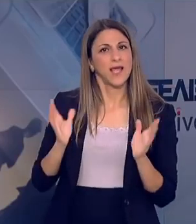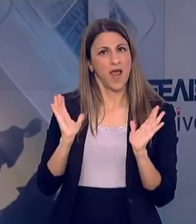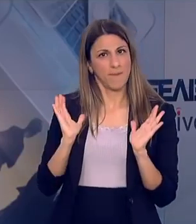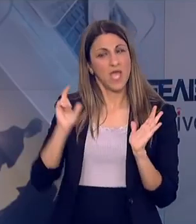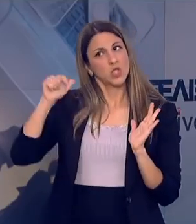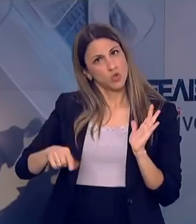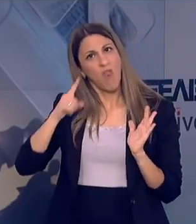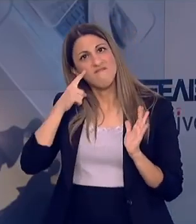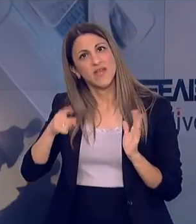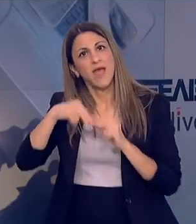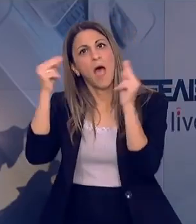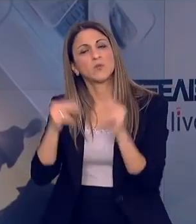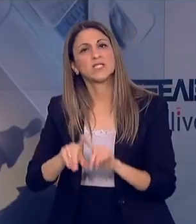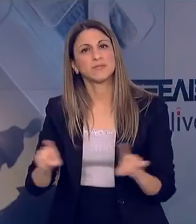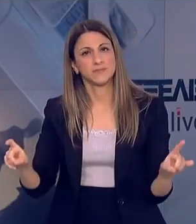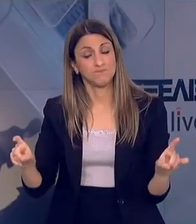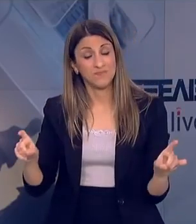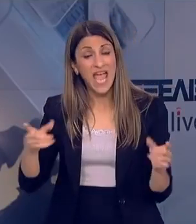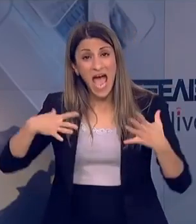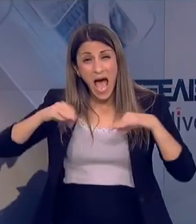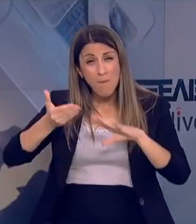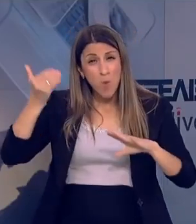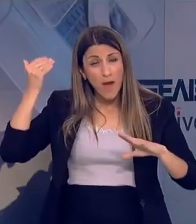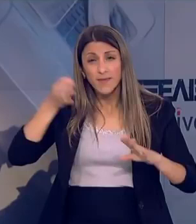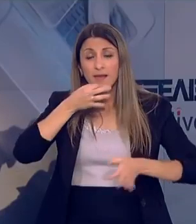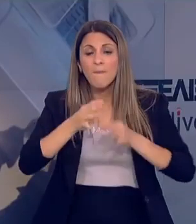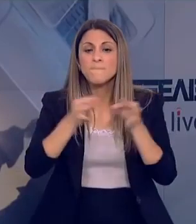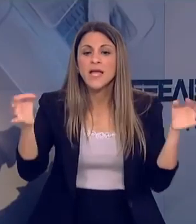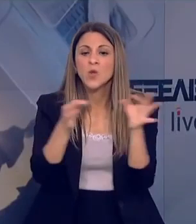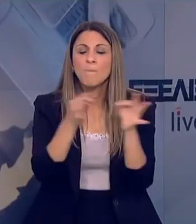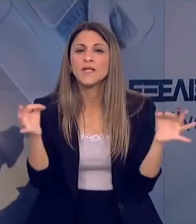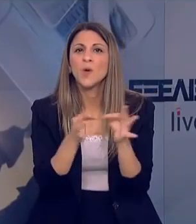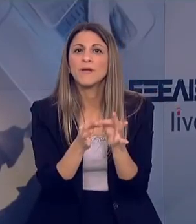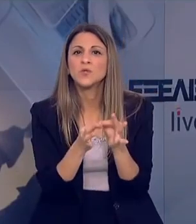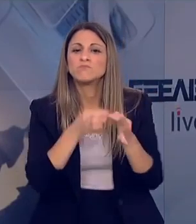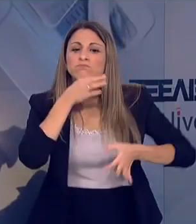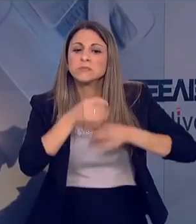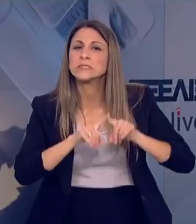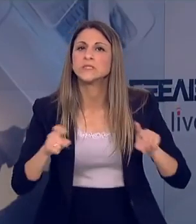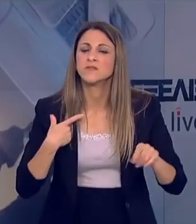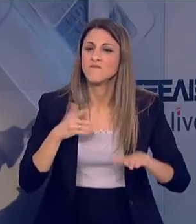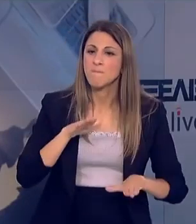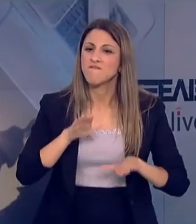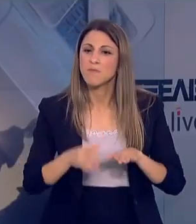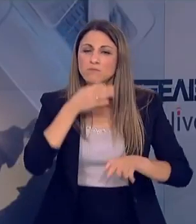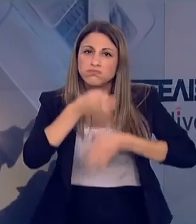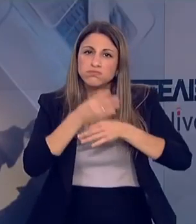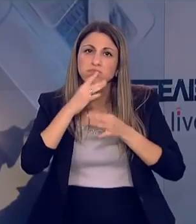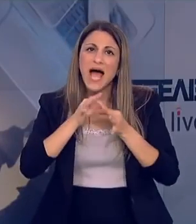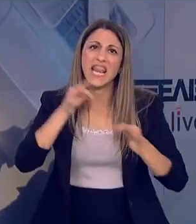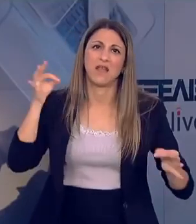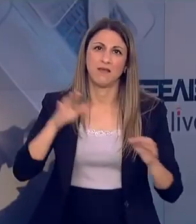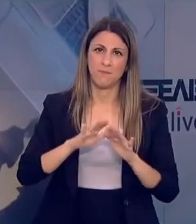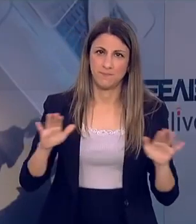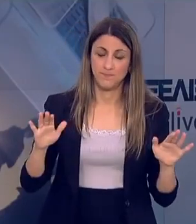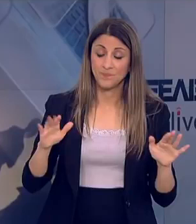την αρχή αυτή της κρίσης ενημερώνουμε έγκαιρα για κάθε μέτρο, για το τι ισχύει σε κάθε φάση της προσπάθειάς μας. Θα ήθελα λοιπόν να σας ενημερώσω